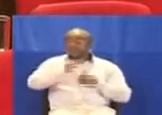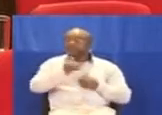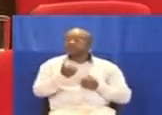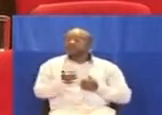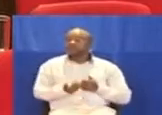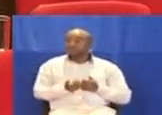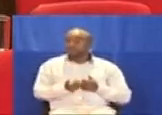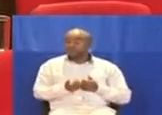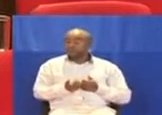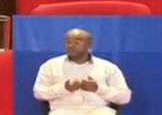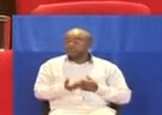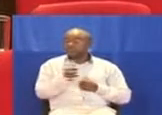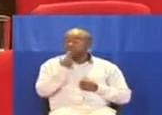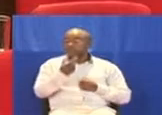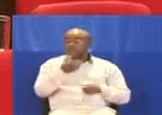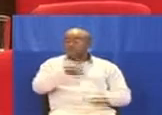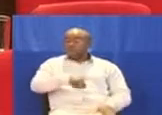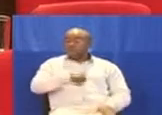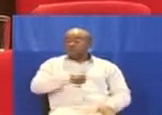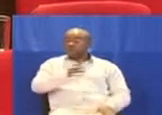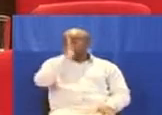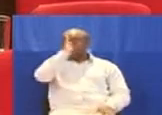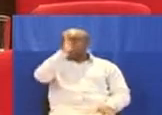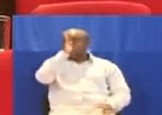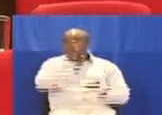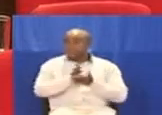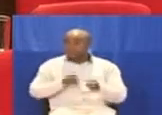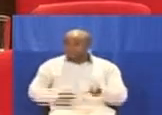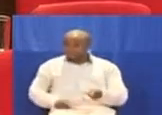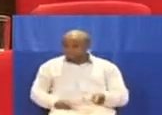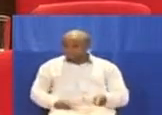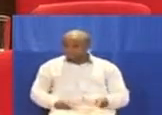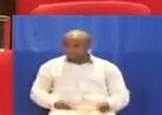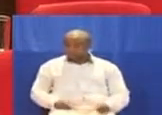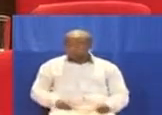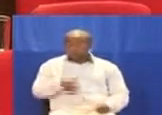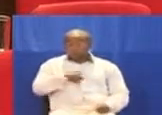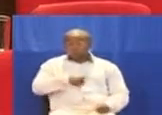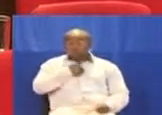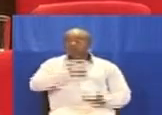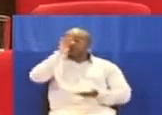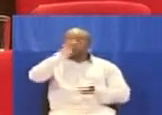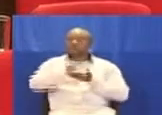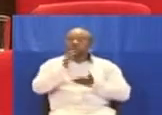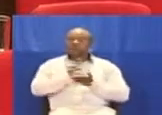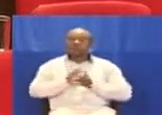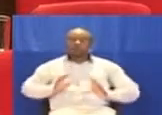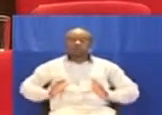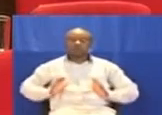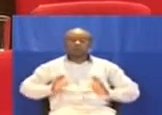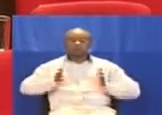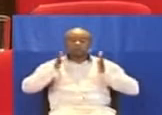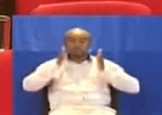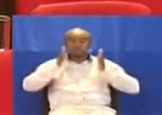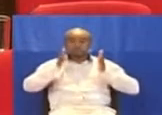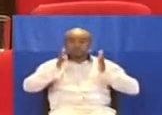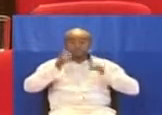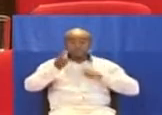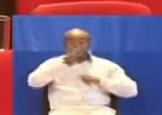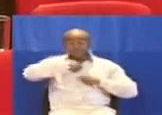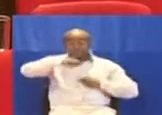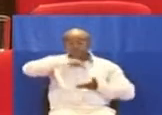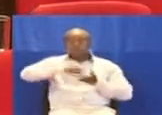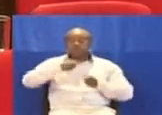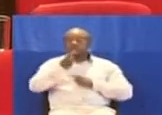adui ya haki. Hofu itaweza kukunyima hata haki ya kuishi. Mheshimiwa Rais, tunasimama tukisema asante